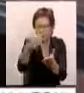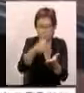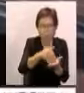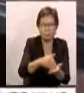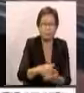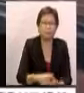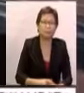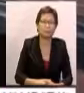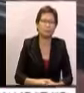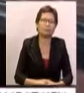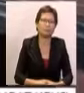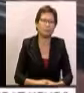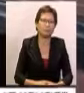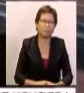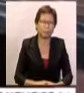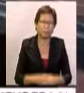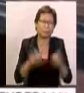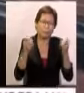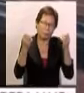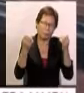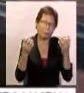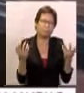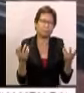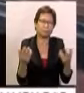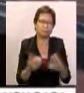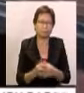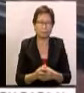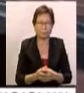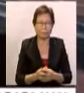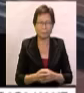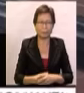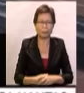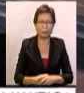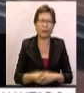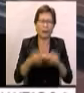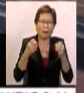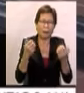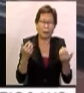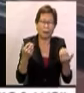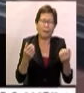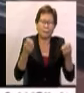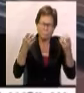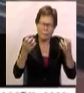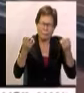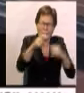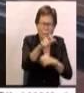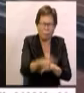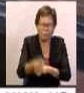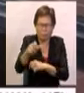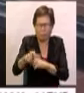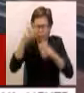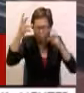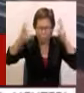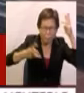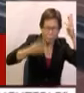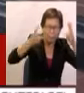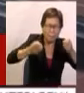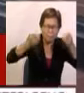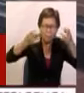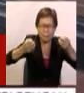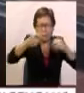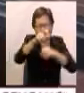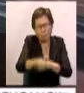Walaupun banyak pihak yang bimbang, banyak pihak